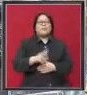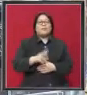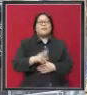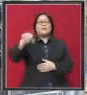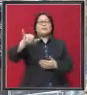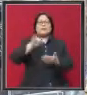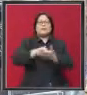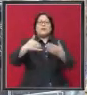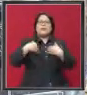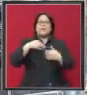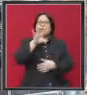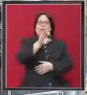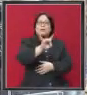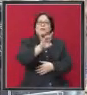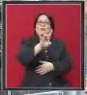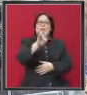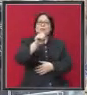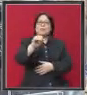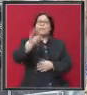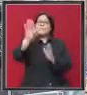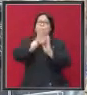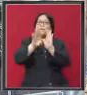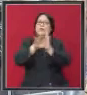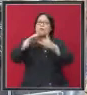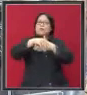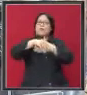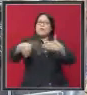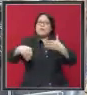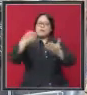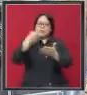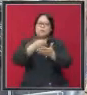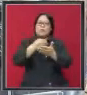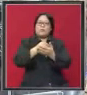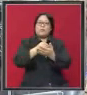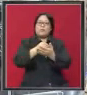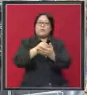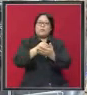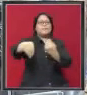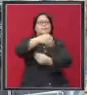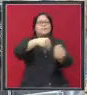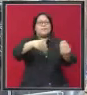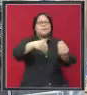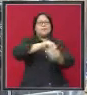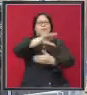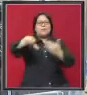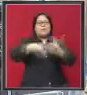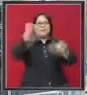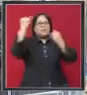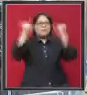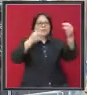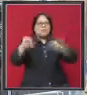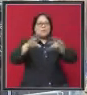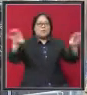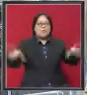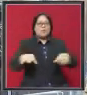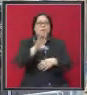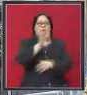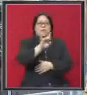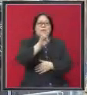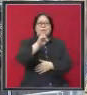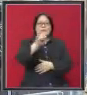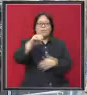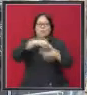KWSP ini ada RM870 bilion ringgit wang caruman. Daripada segala inisiatif yang dibuat, daripada